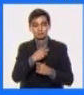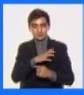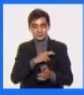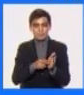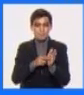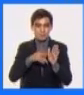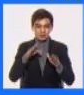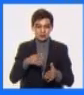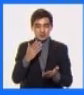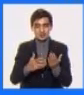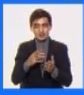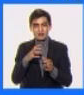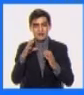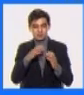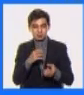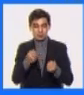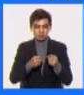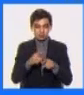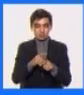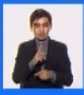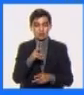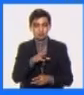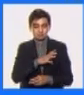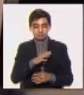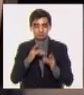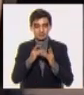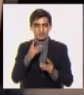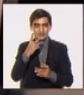за исключением правительственных делегаций Казахстана.